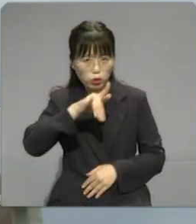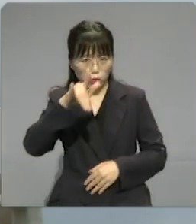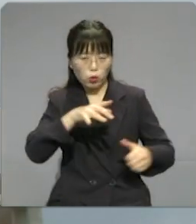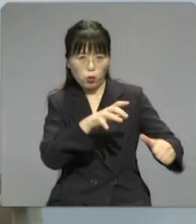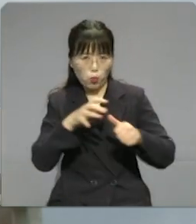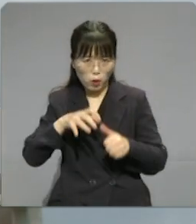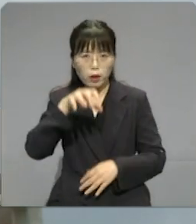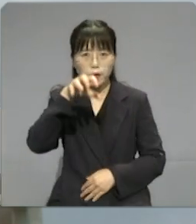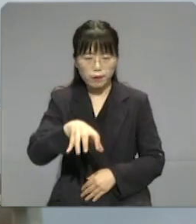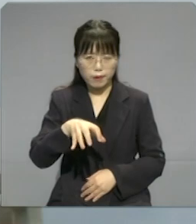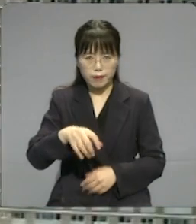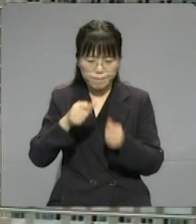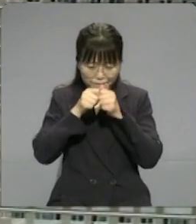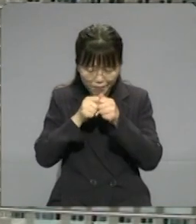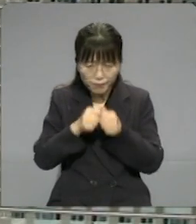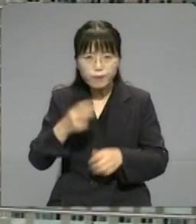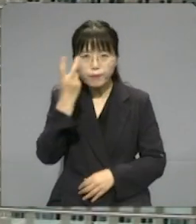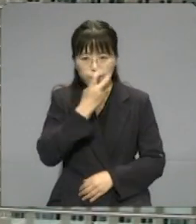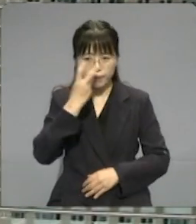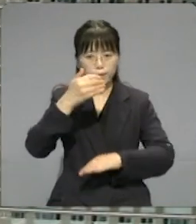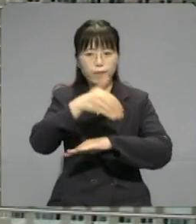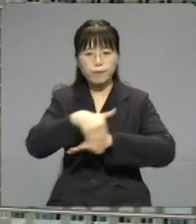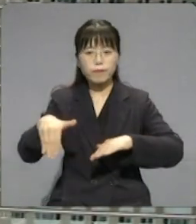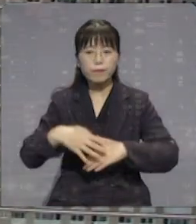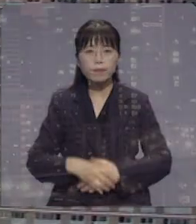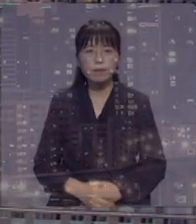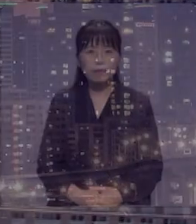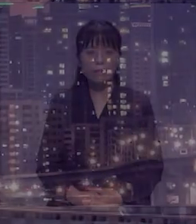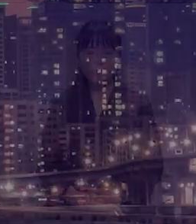활용해 현장을 세밀하게 점검할